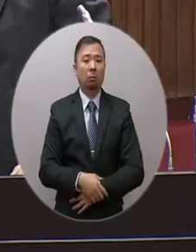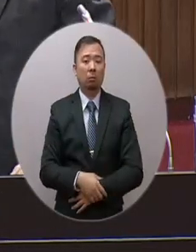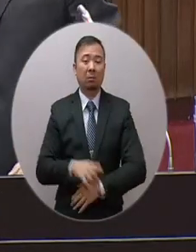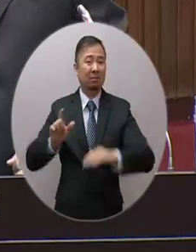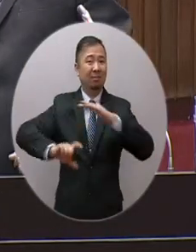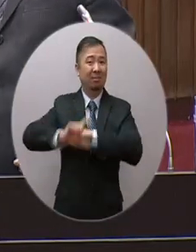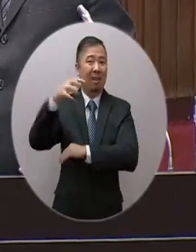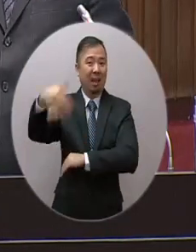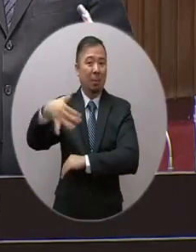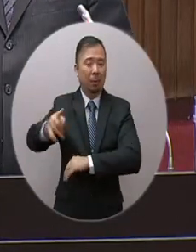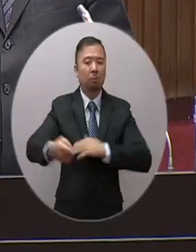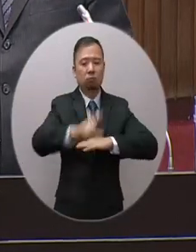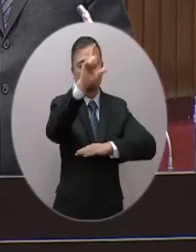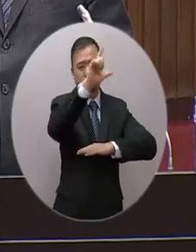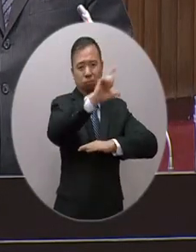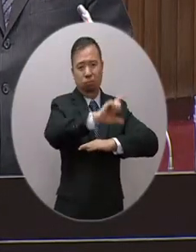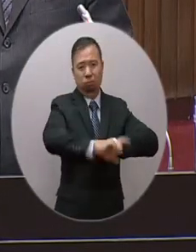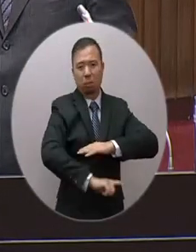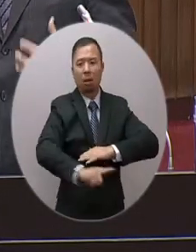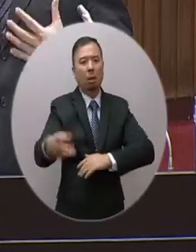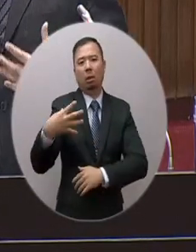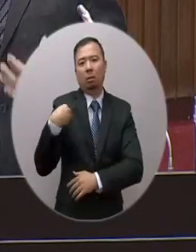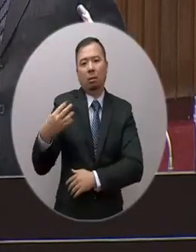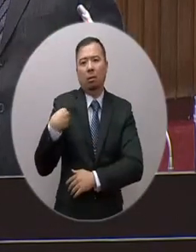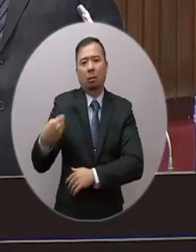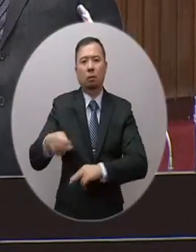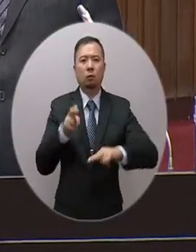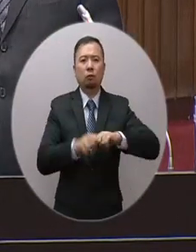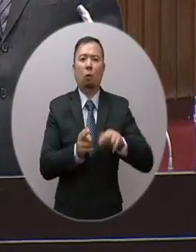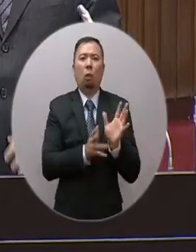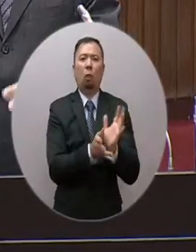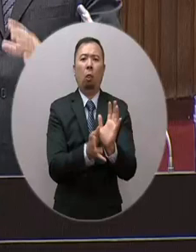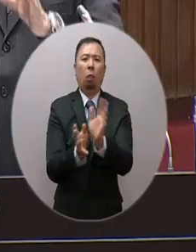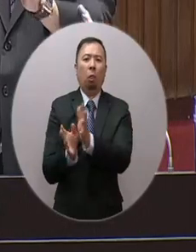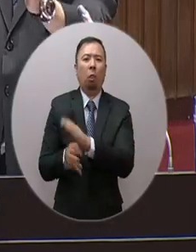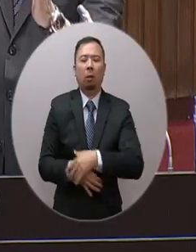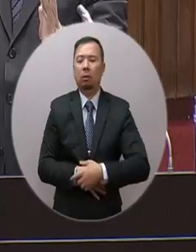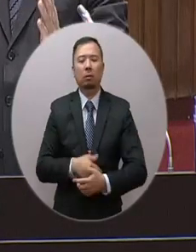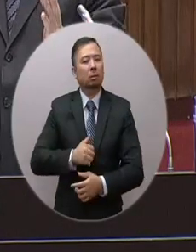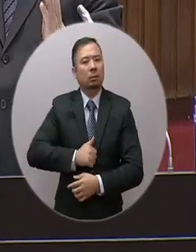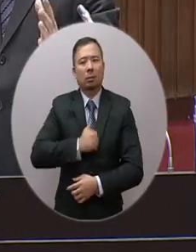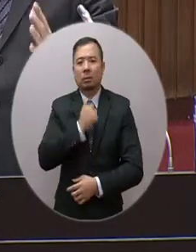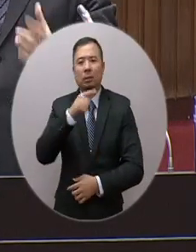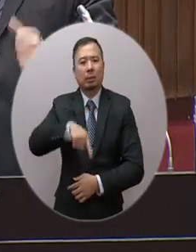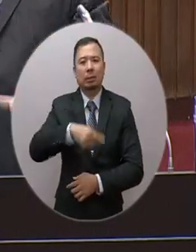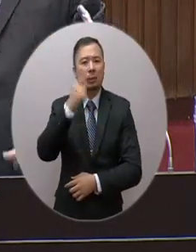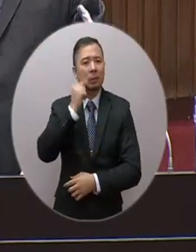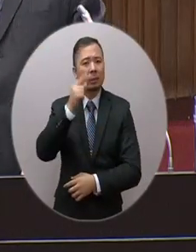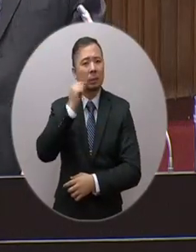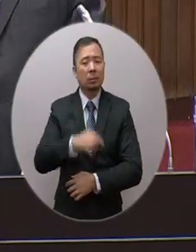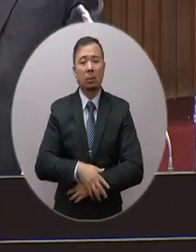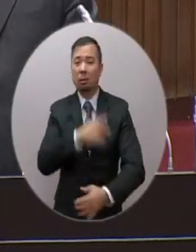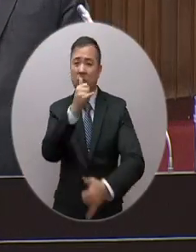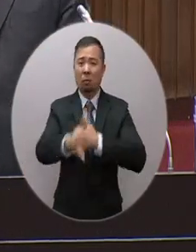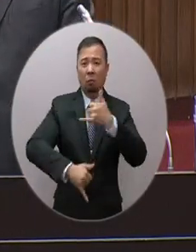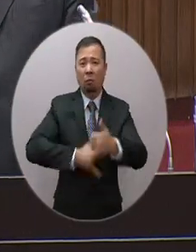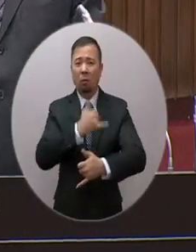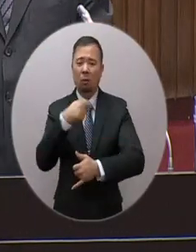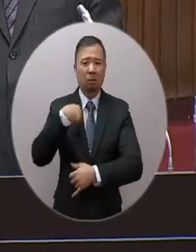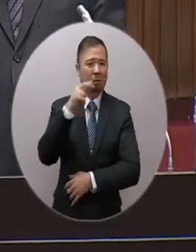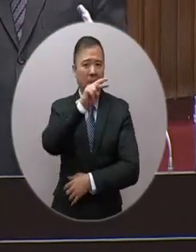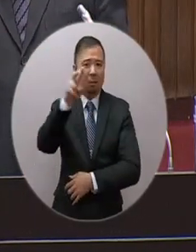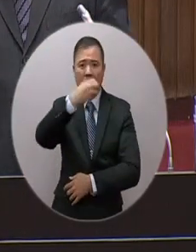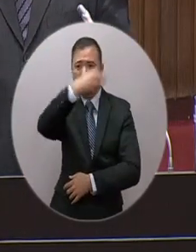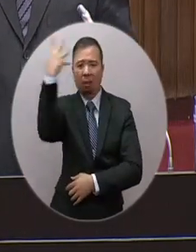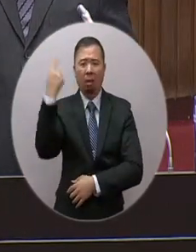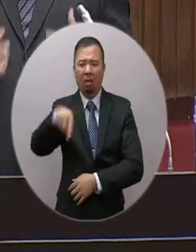落山也还坐在那，真的是情何以堪，没有看到那么样的一个生活的朝气存在。所以当院长